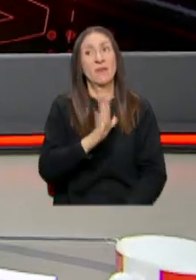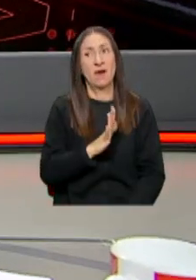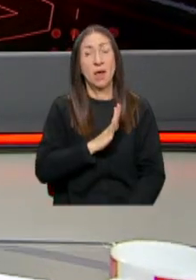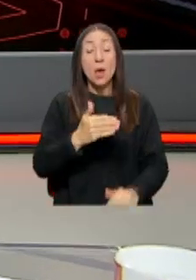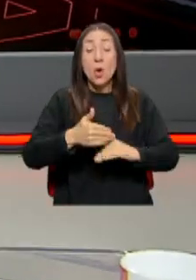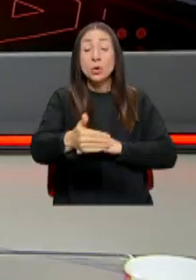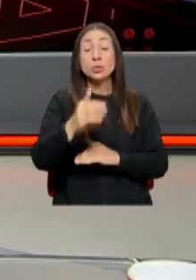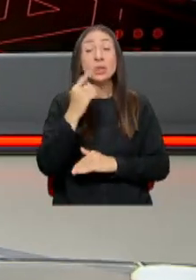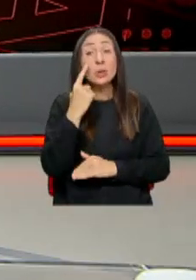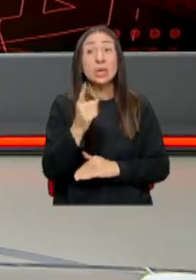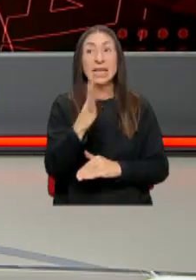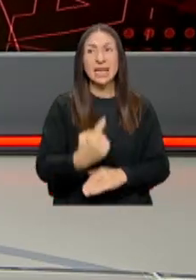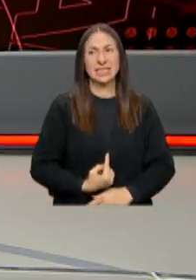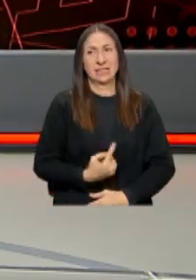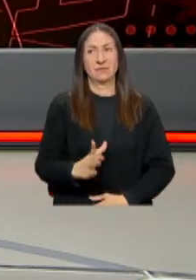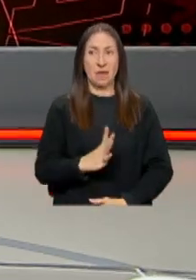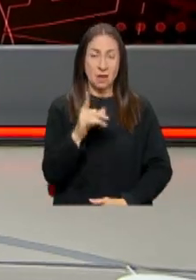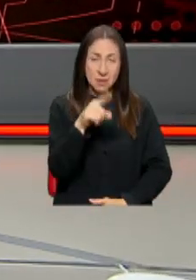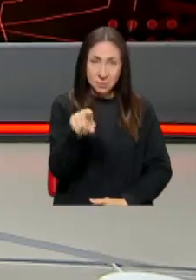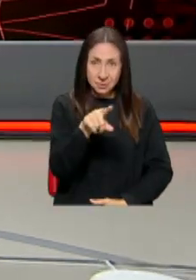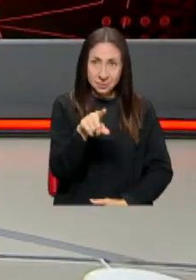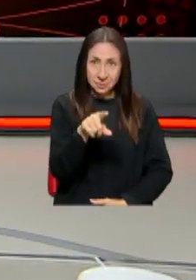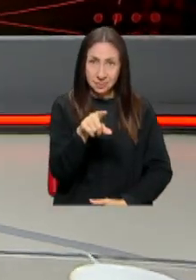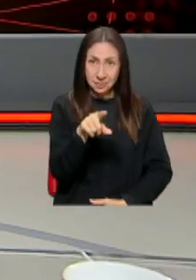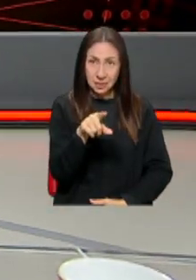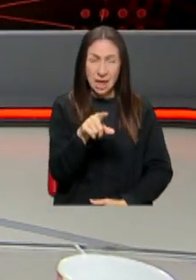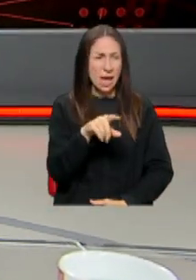vardır. Önümüzdeki günlerde giderek bunu hissedeceğiz. Herkes için.